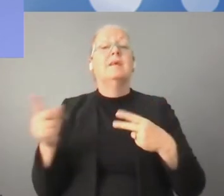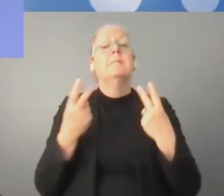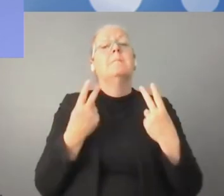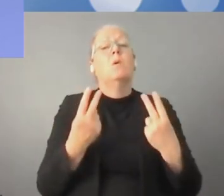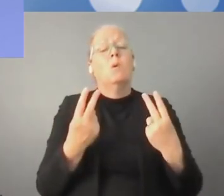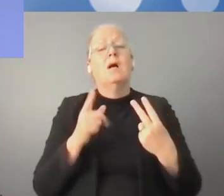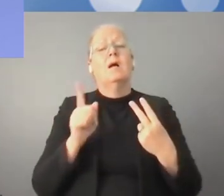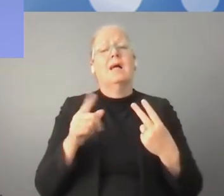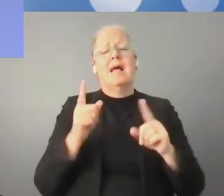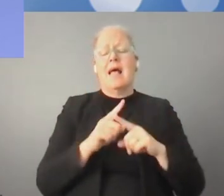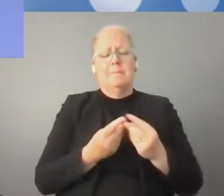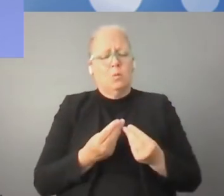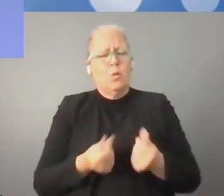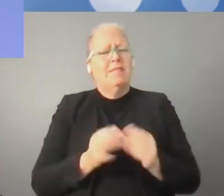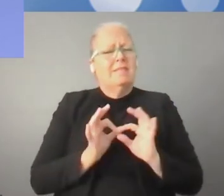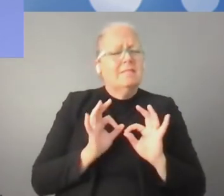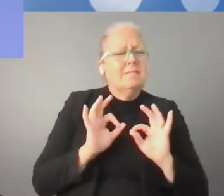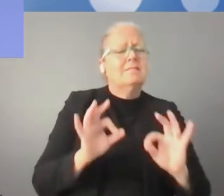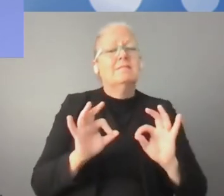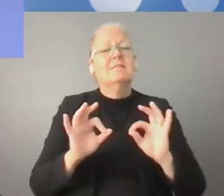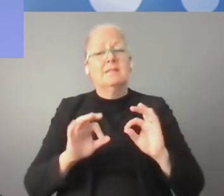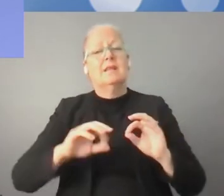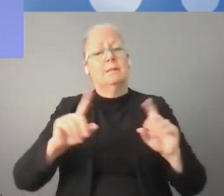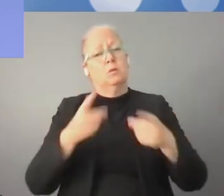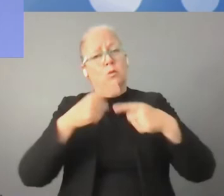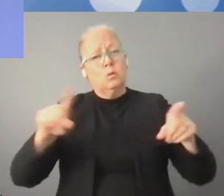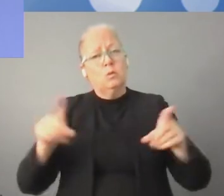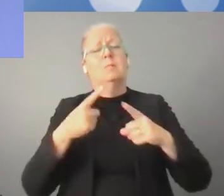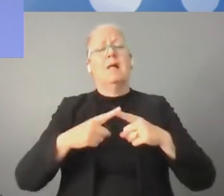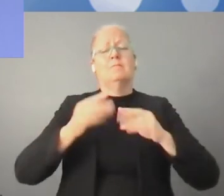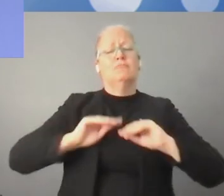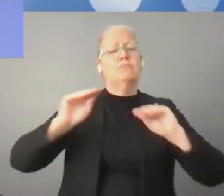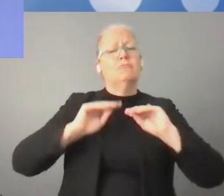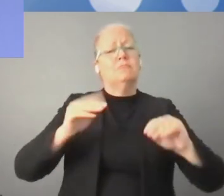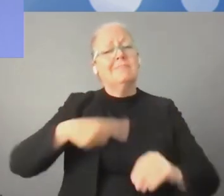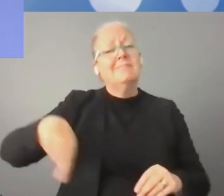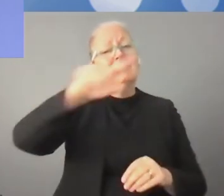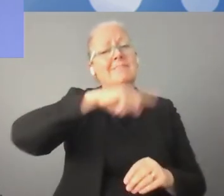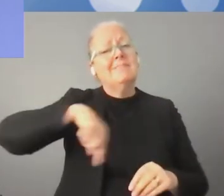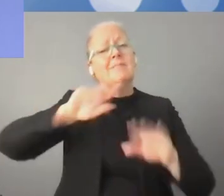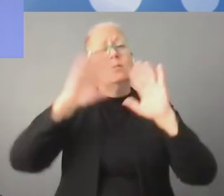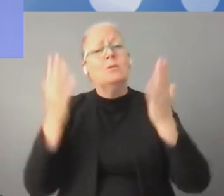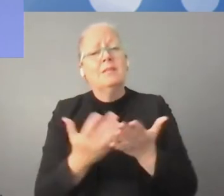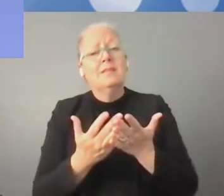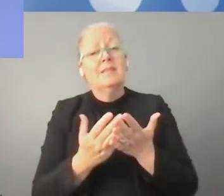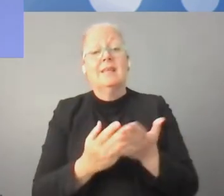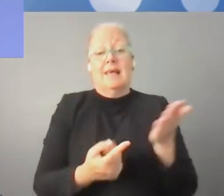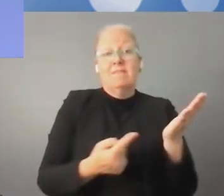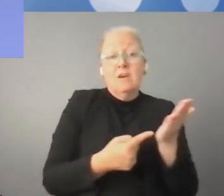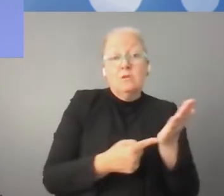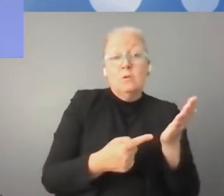majeure de Chopin. Il nous parlera aussi de l'importance